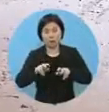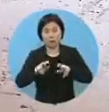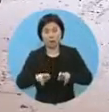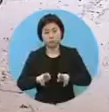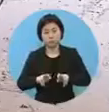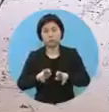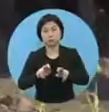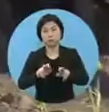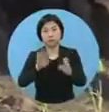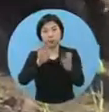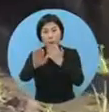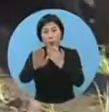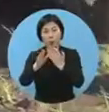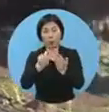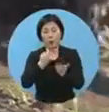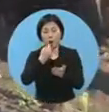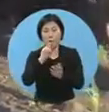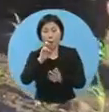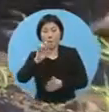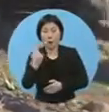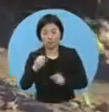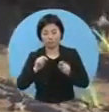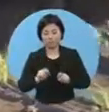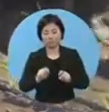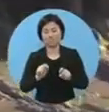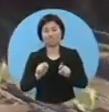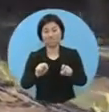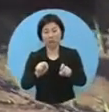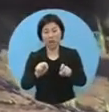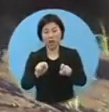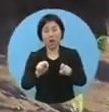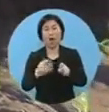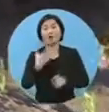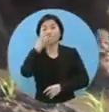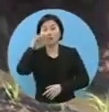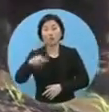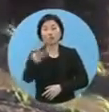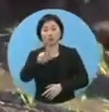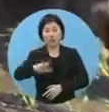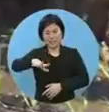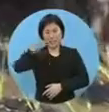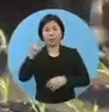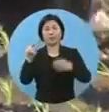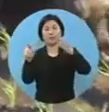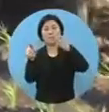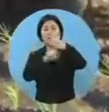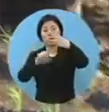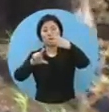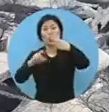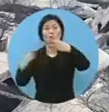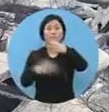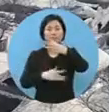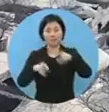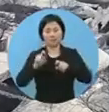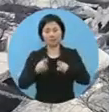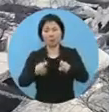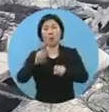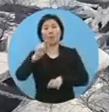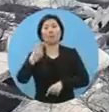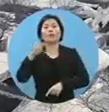줄지어 뿌리를 내립니다. 순천에서는 전국에서 처음으로 지난 10일 모내기가 시작됐습니다.